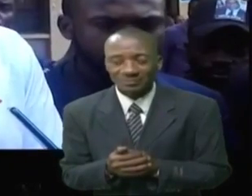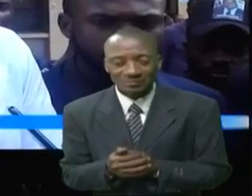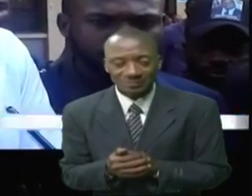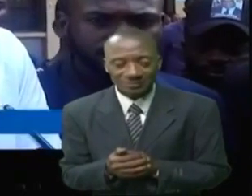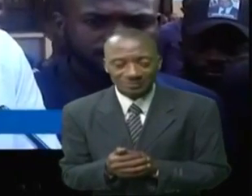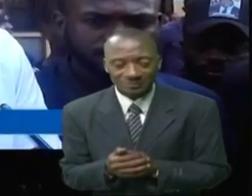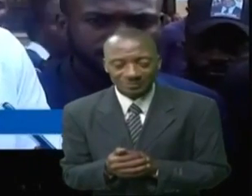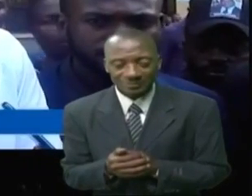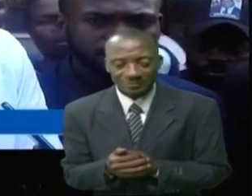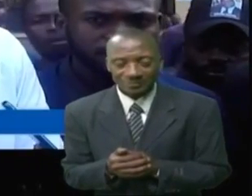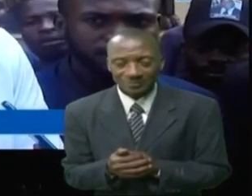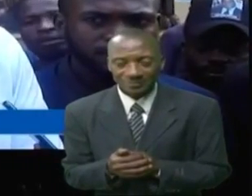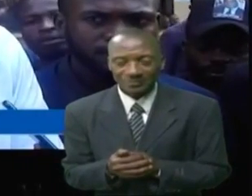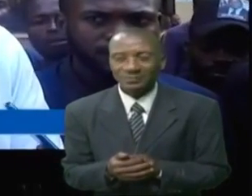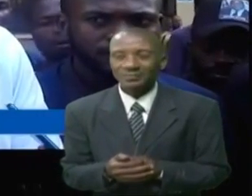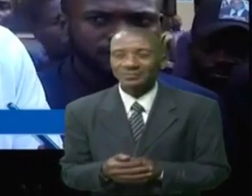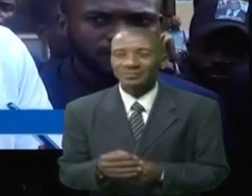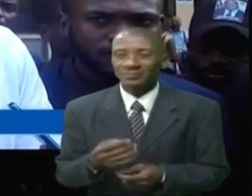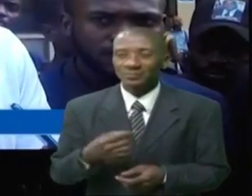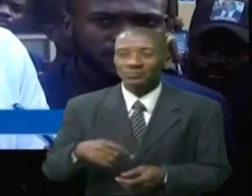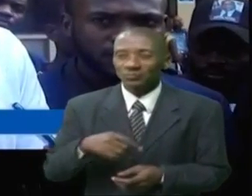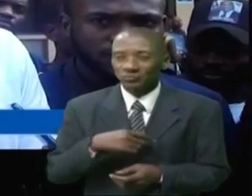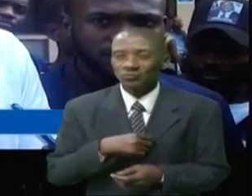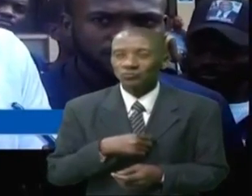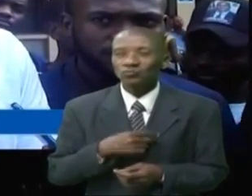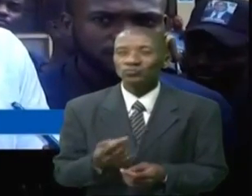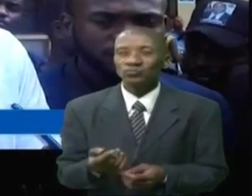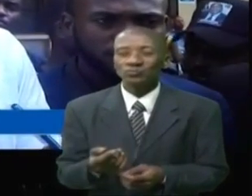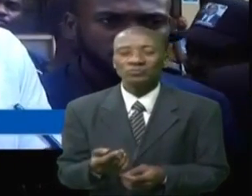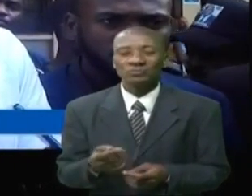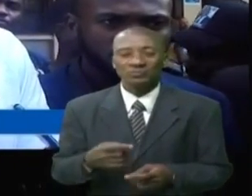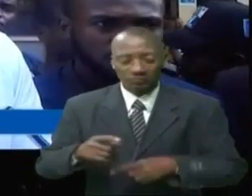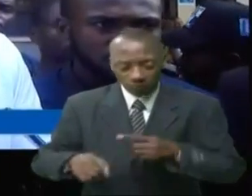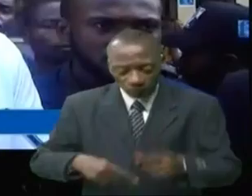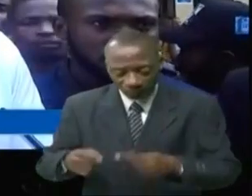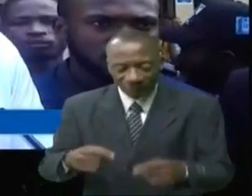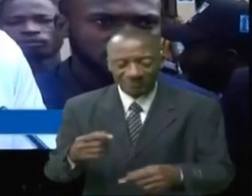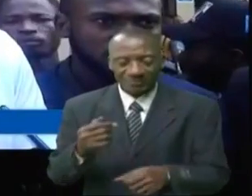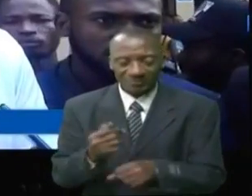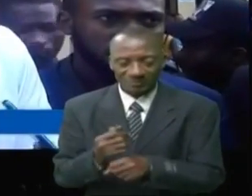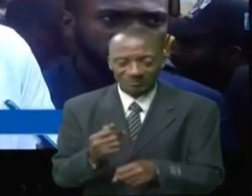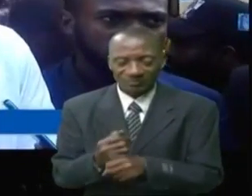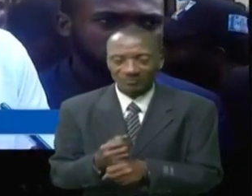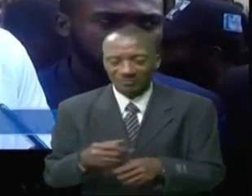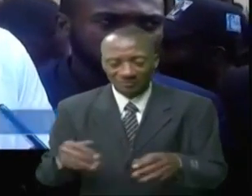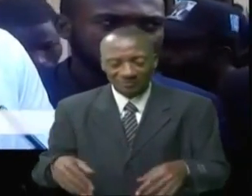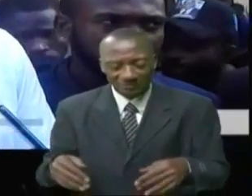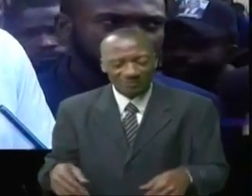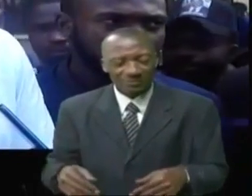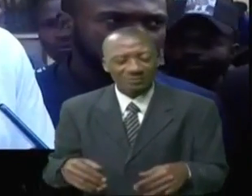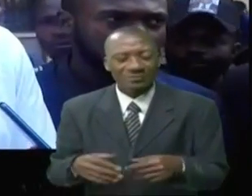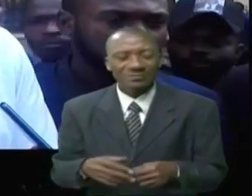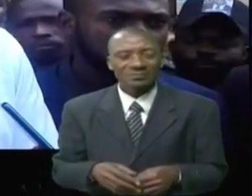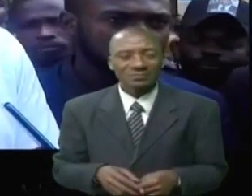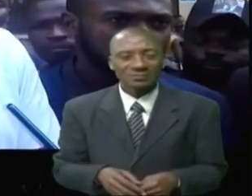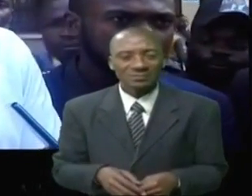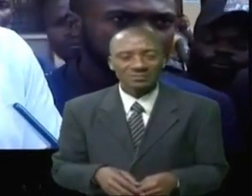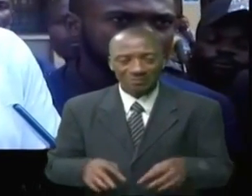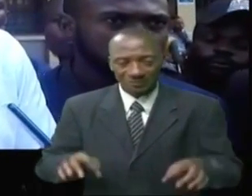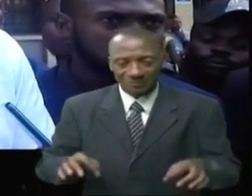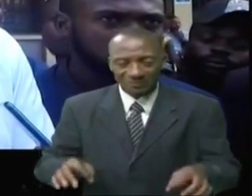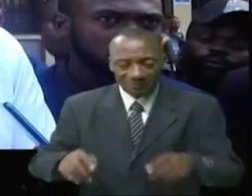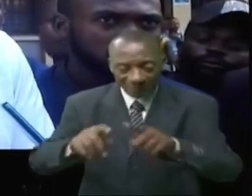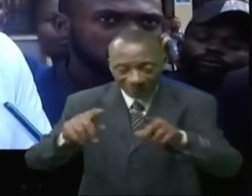site web unhectarepouranétudiant.com, que le coût d'un hectare est de $200, souscription d'abord